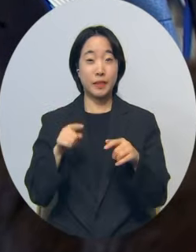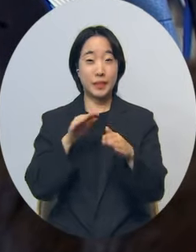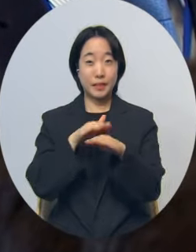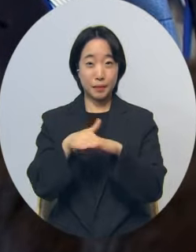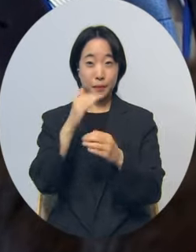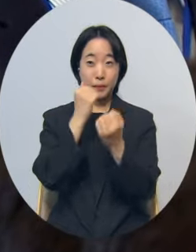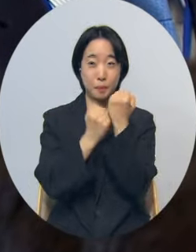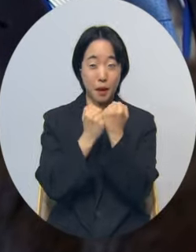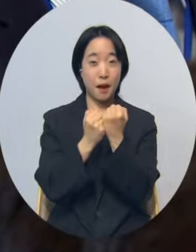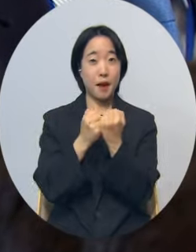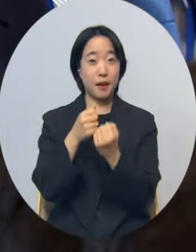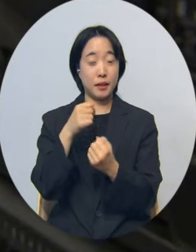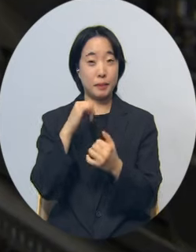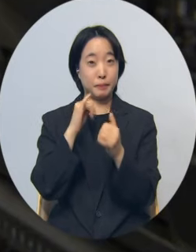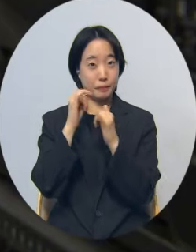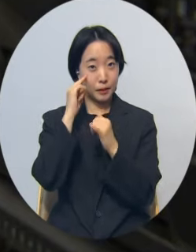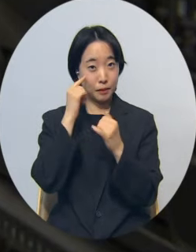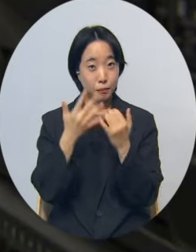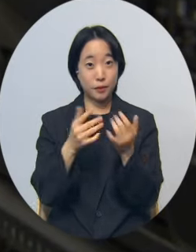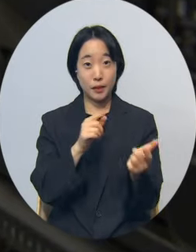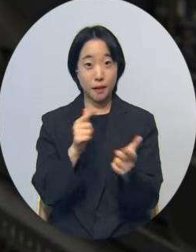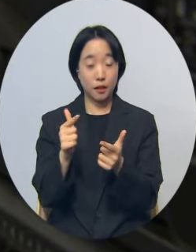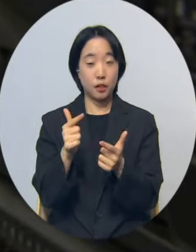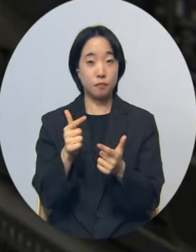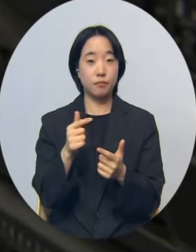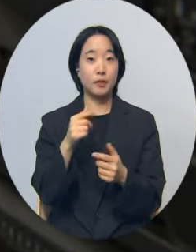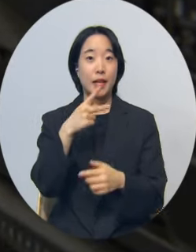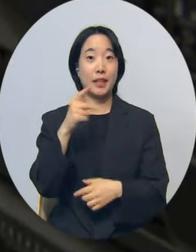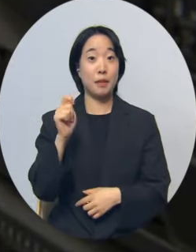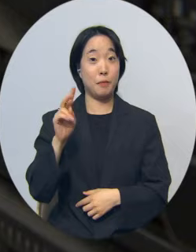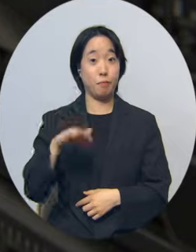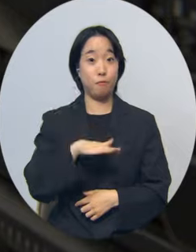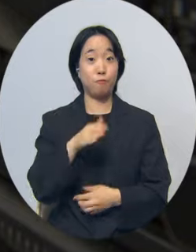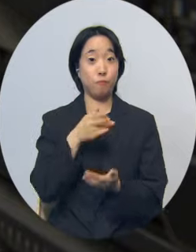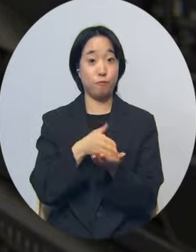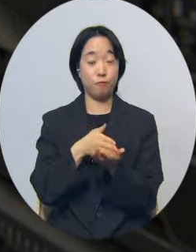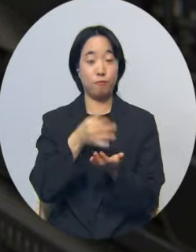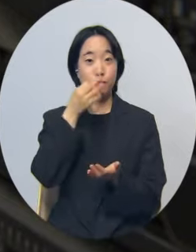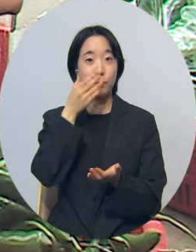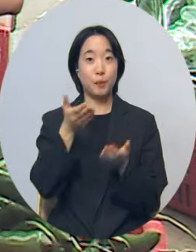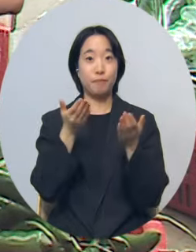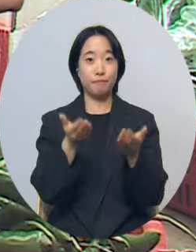모두 KTV에서 생중계될 예정입니다. KTV 최영은입니다.